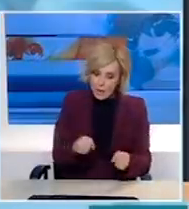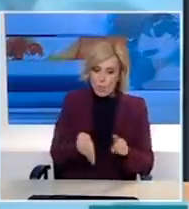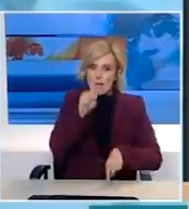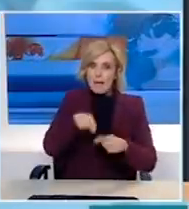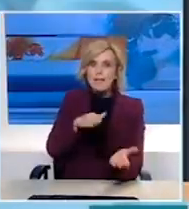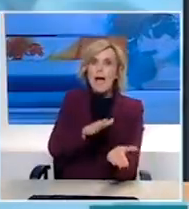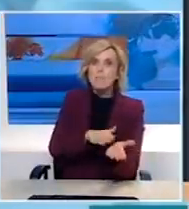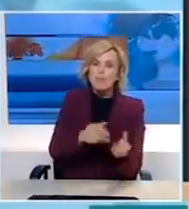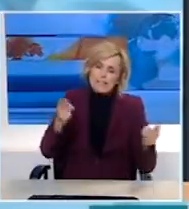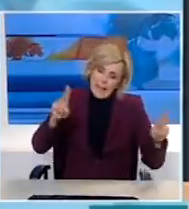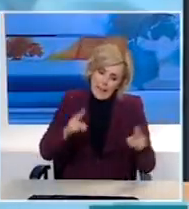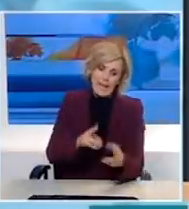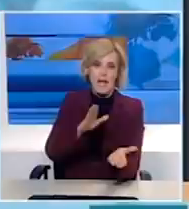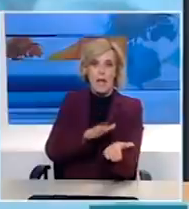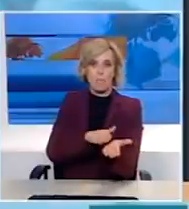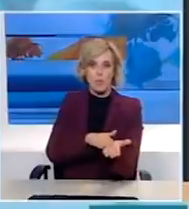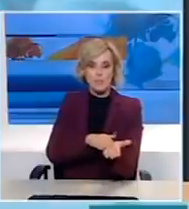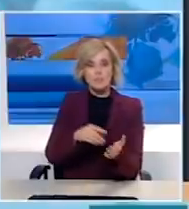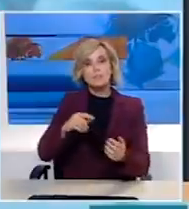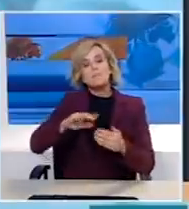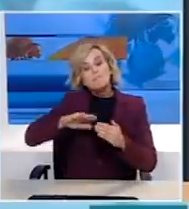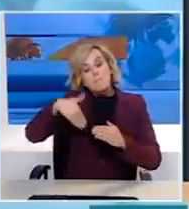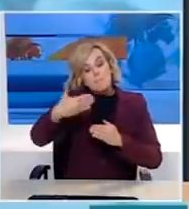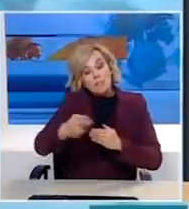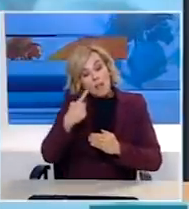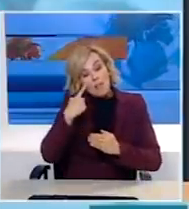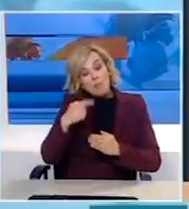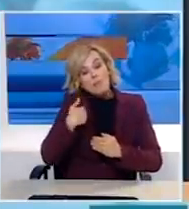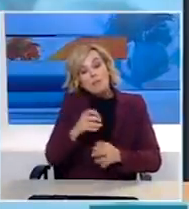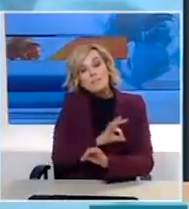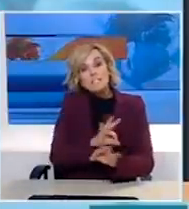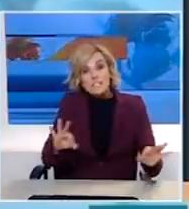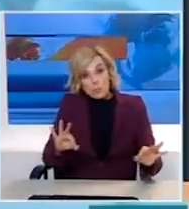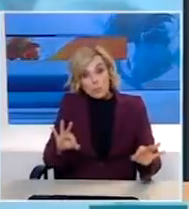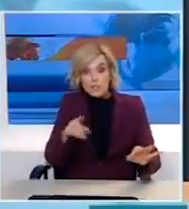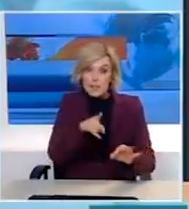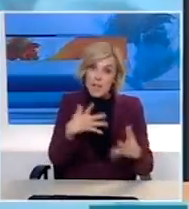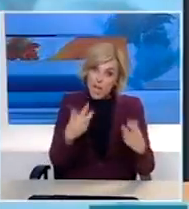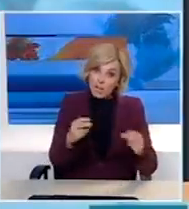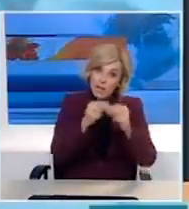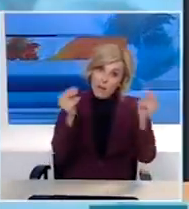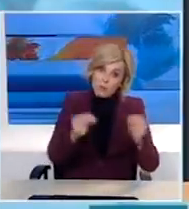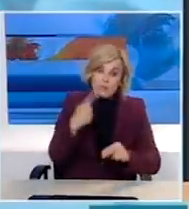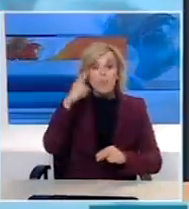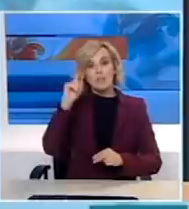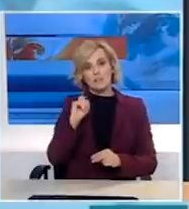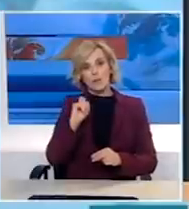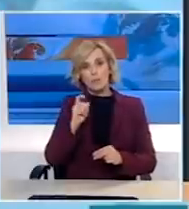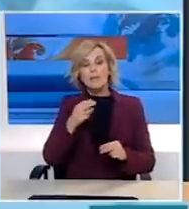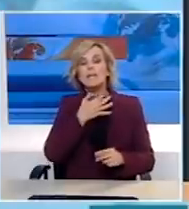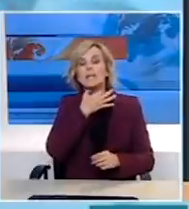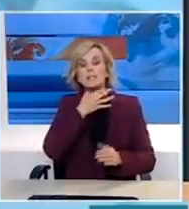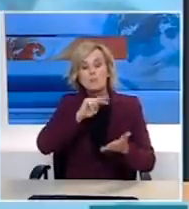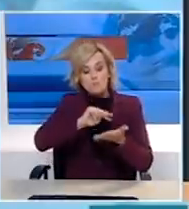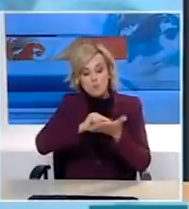του συστήματος υγείας. Από εκεί πέρα θα δούμε. Δεν είμαστε σίγουροι για το αν αυτό θα δουλέψει ή όχι. Άρα χρειάζεται πολύ προσοχή,